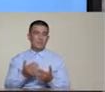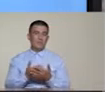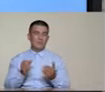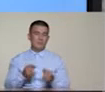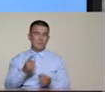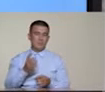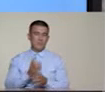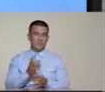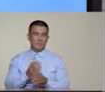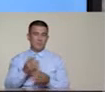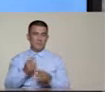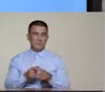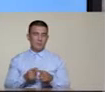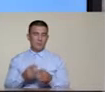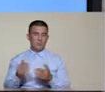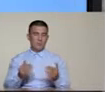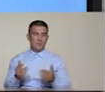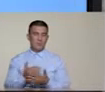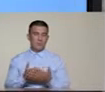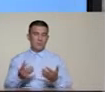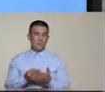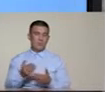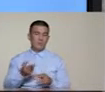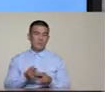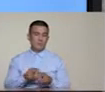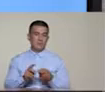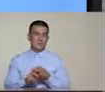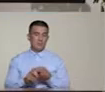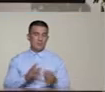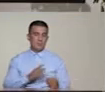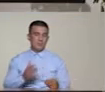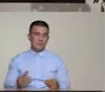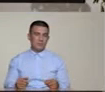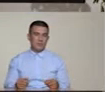suyak bo'laklari ham arxeologik yodgorlik hisoblanadi.